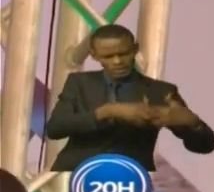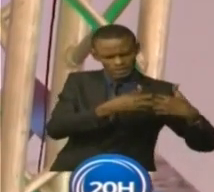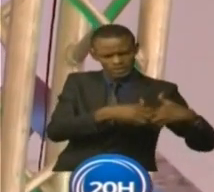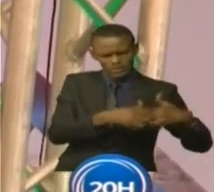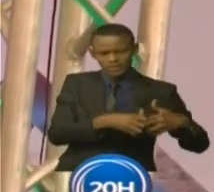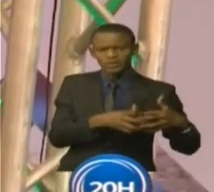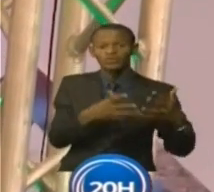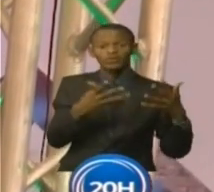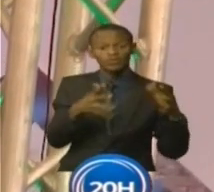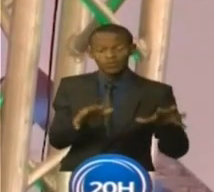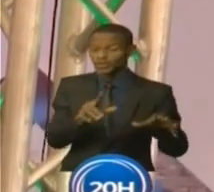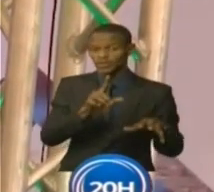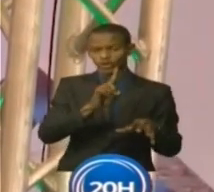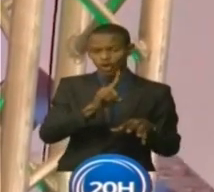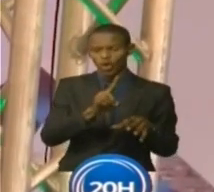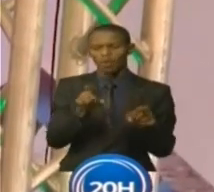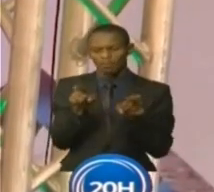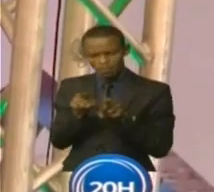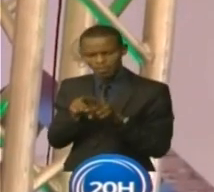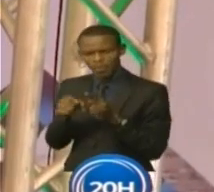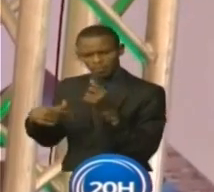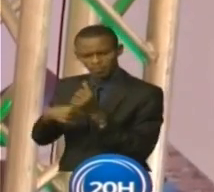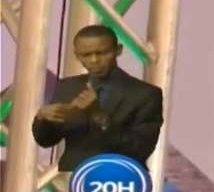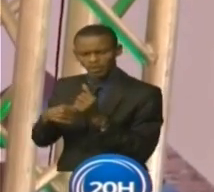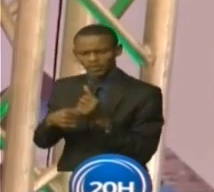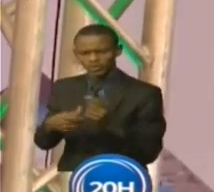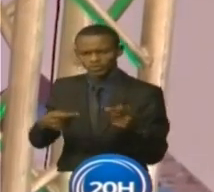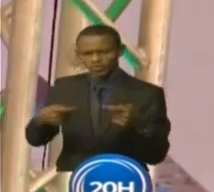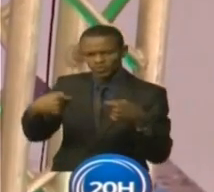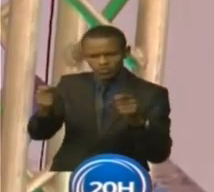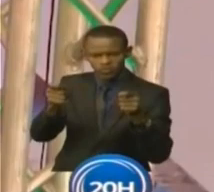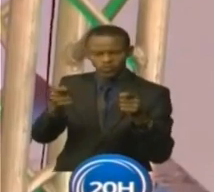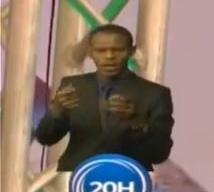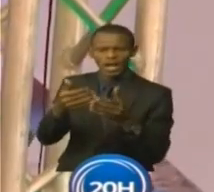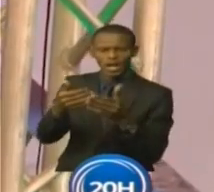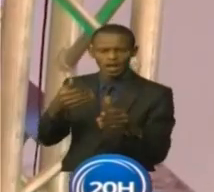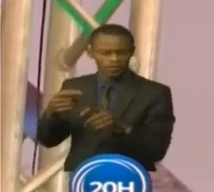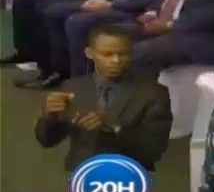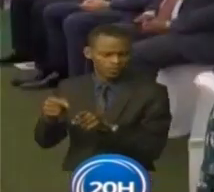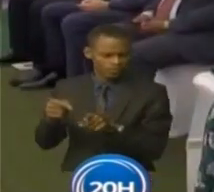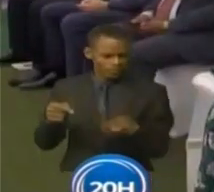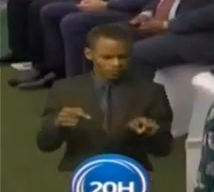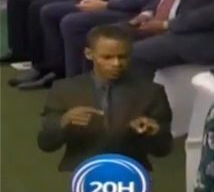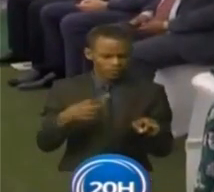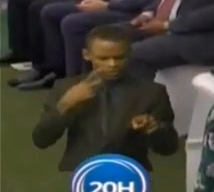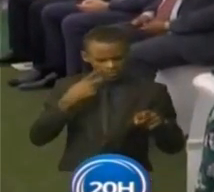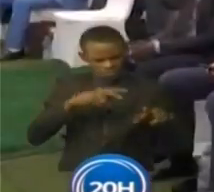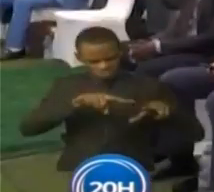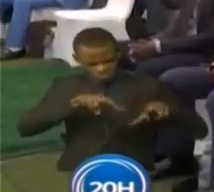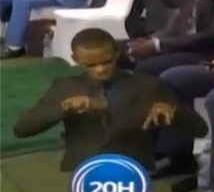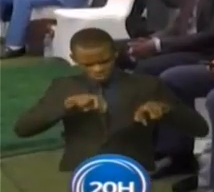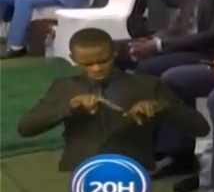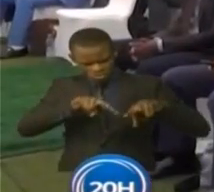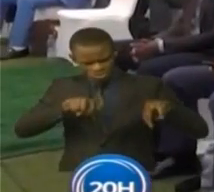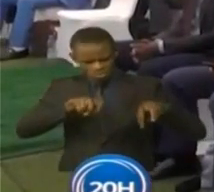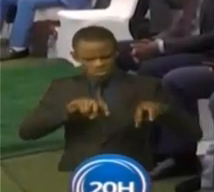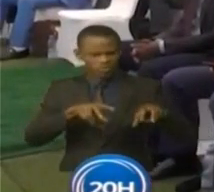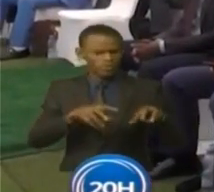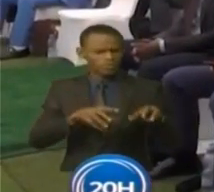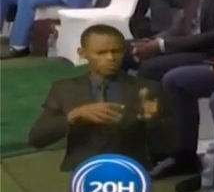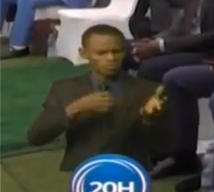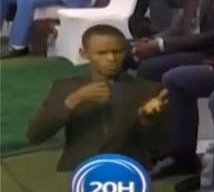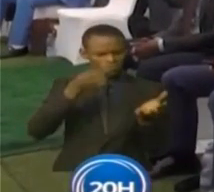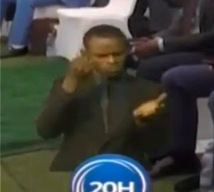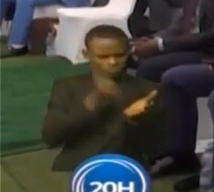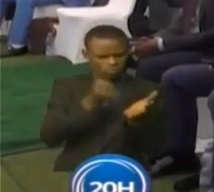les artisanaux. Ça veut dire, avant d'aller vendre son produit, il va passer au CEC, le CEC lui donne le